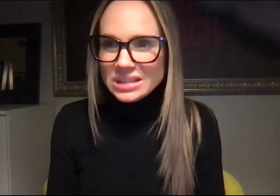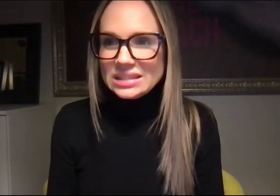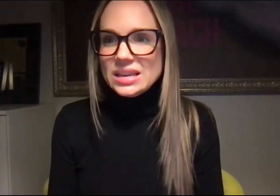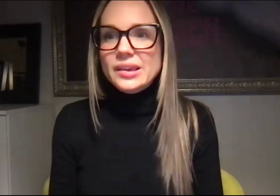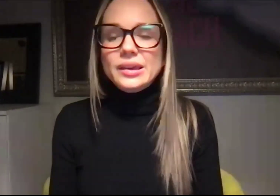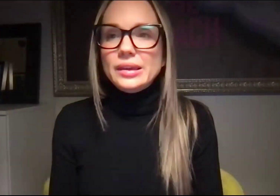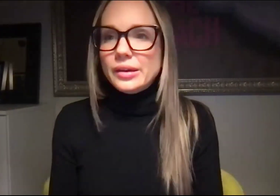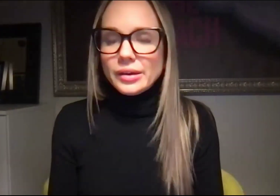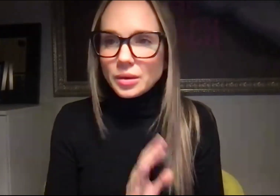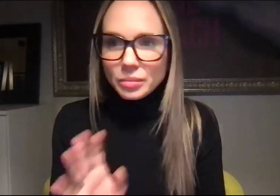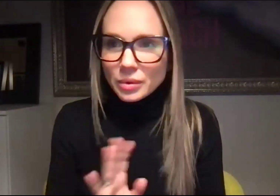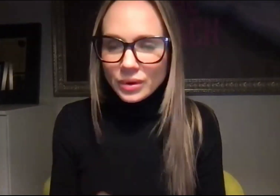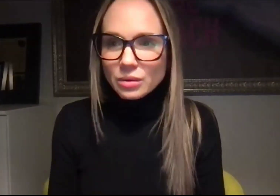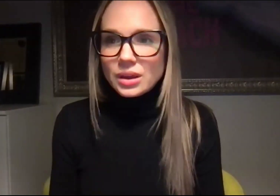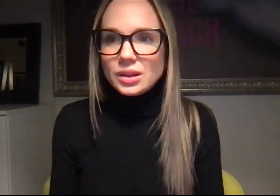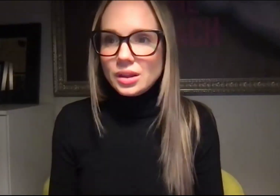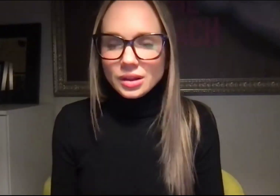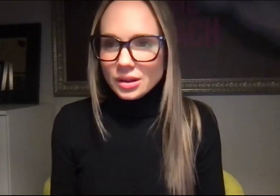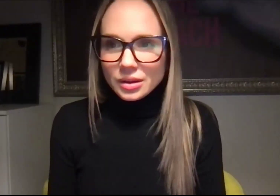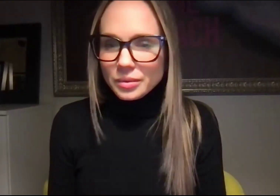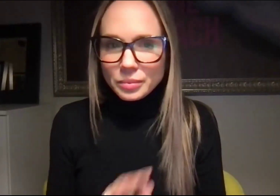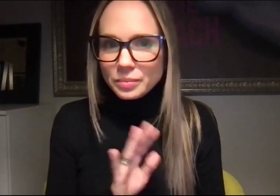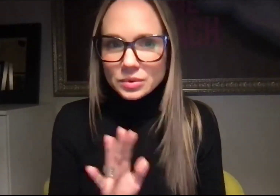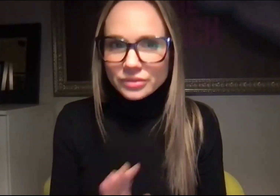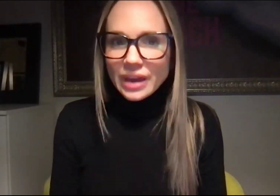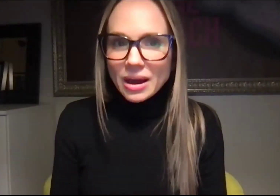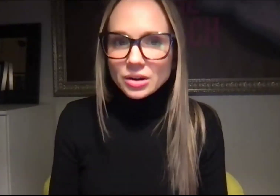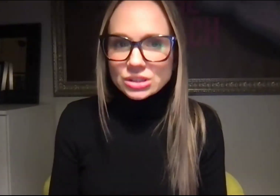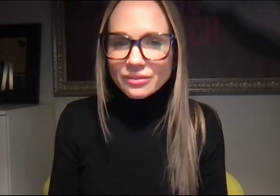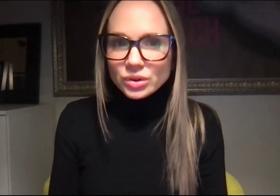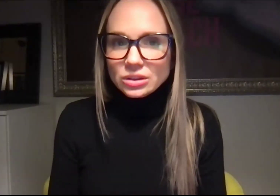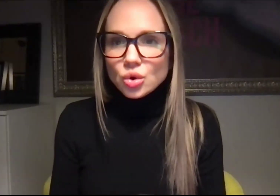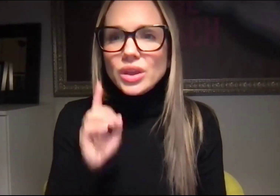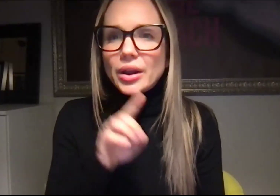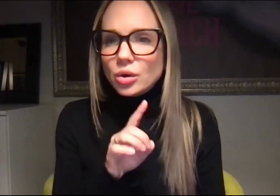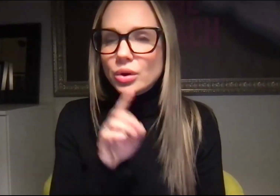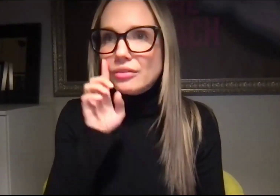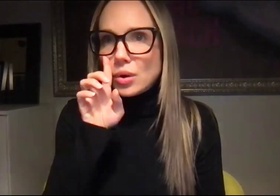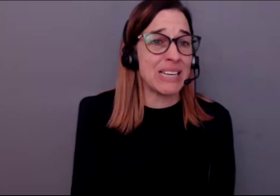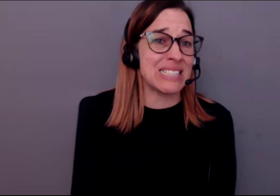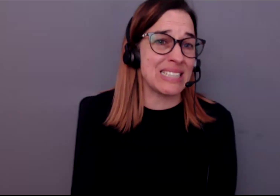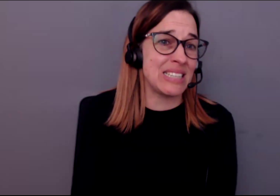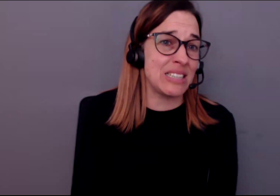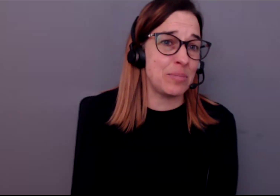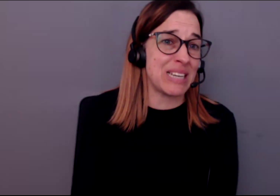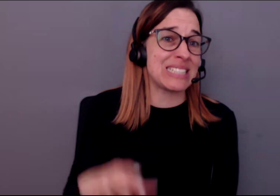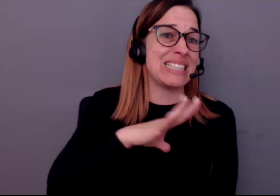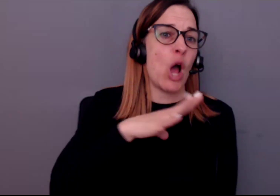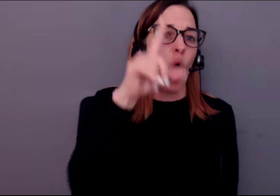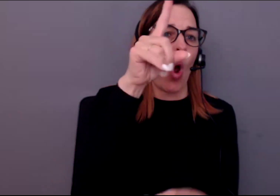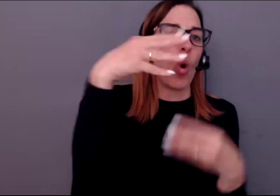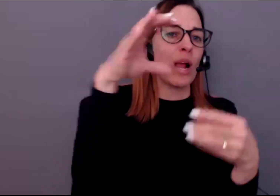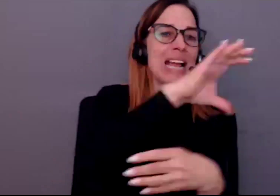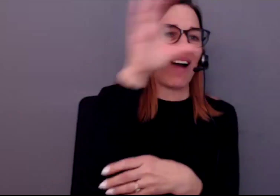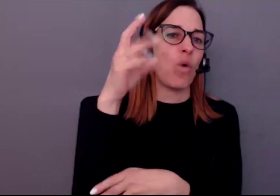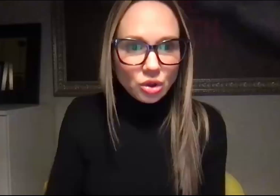Des chemisiers. Oui, oui. Vraiment, là, ça vaut le détour. Il y en a un au Carrefour. ah, ben Laval. merci, Oui, merci.